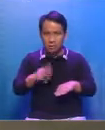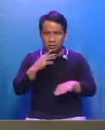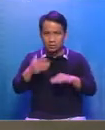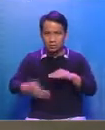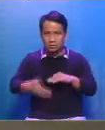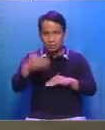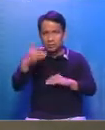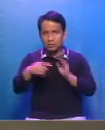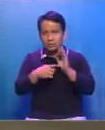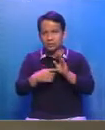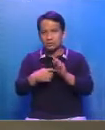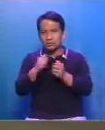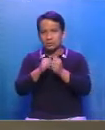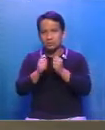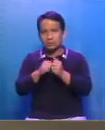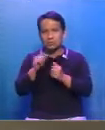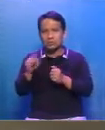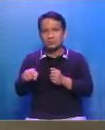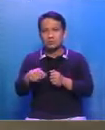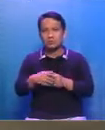dito, ibig sabihin,